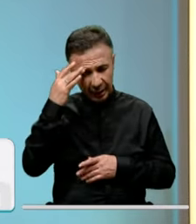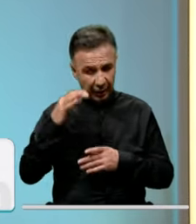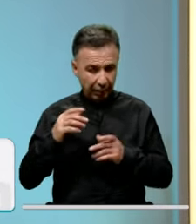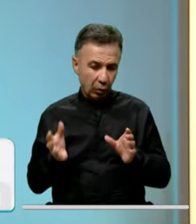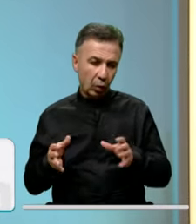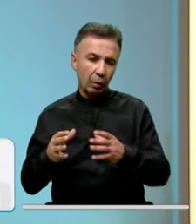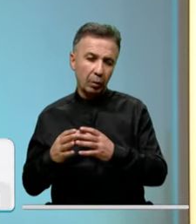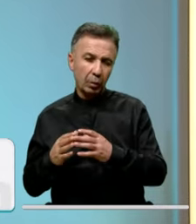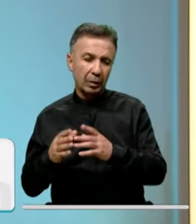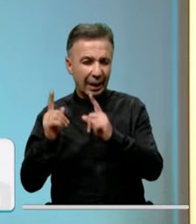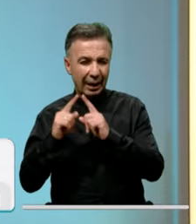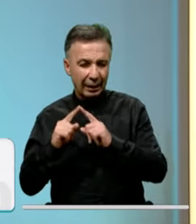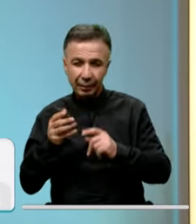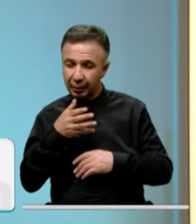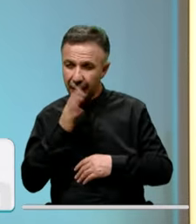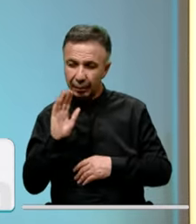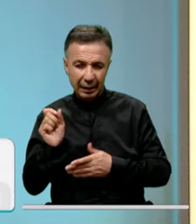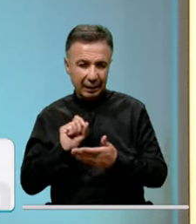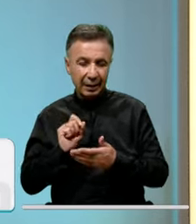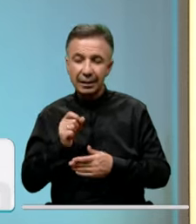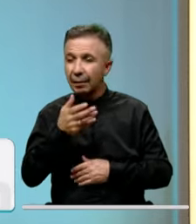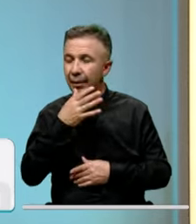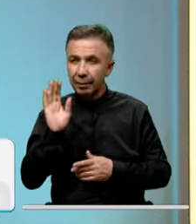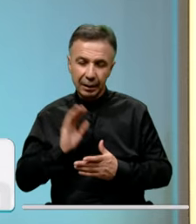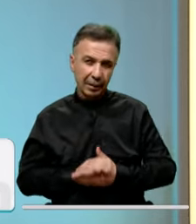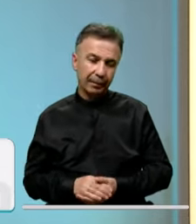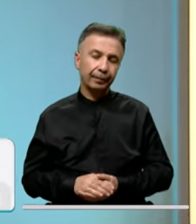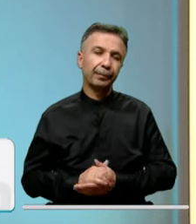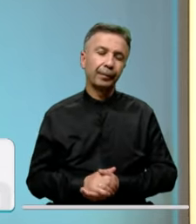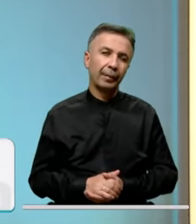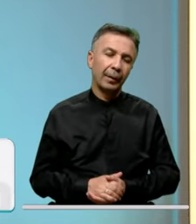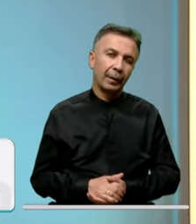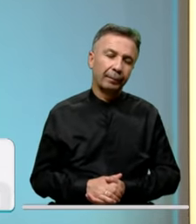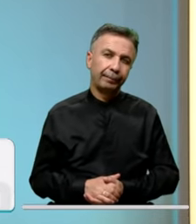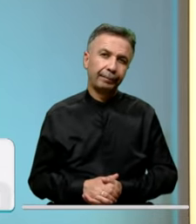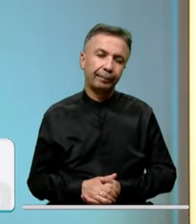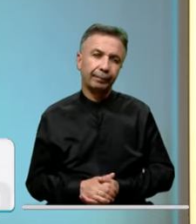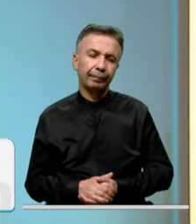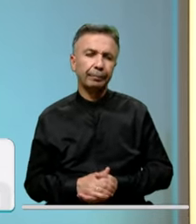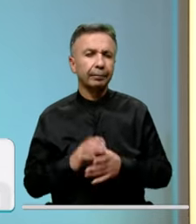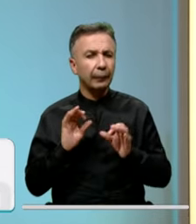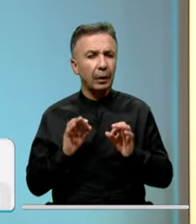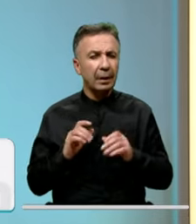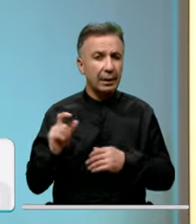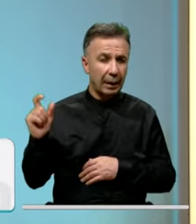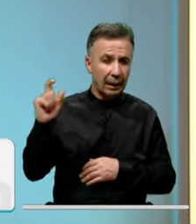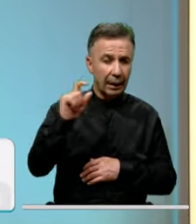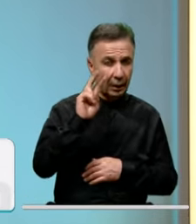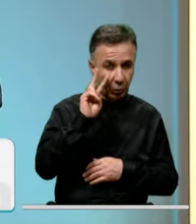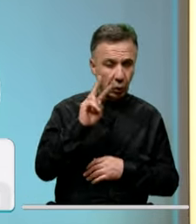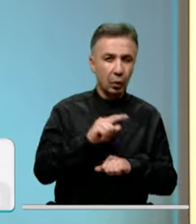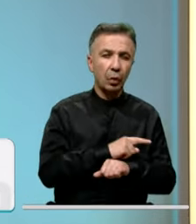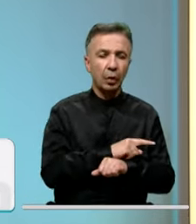bilmeyiz, yazı da bilmeyiz. Fesumu li ru'yetihi ve aftiru li ru'yetihi. Öyleyse hilali gördüğünüz